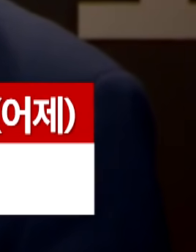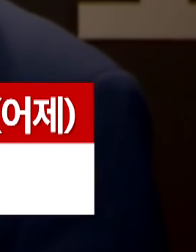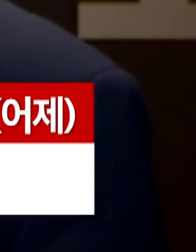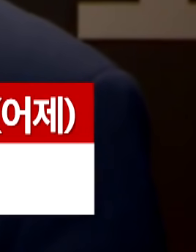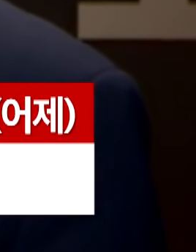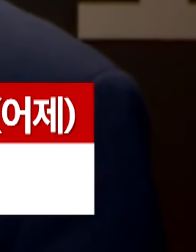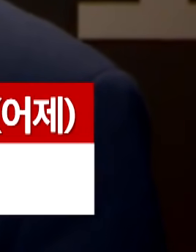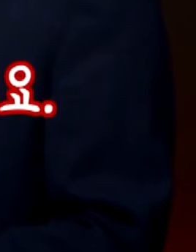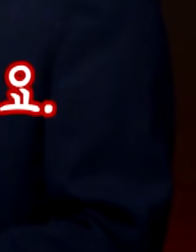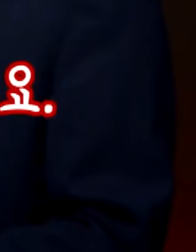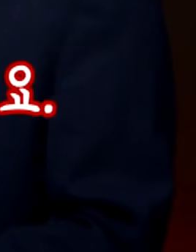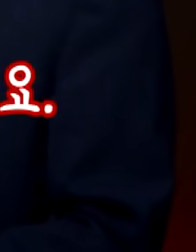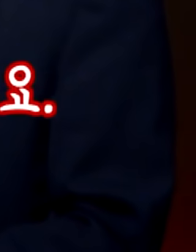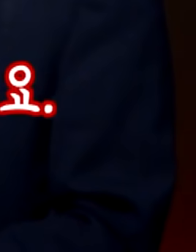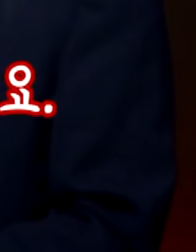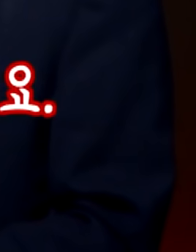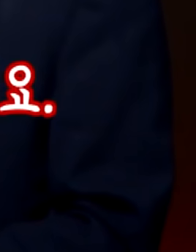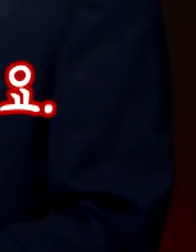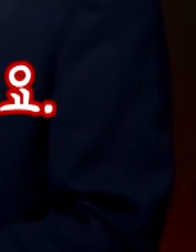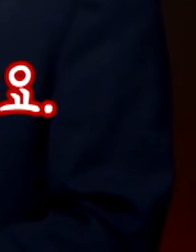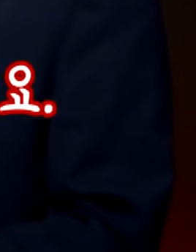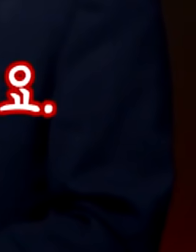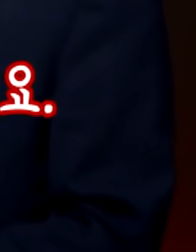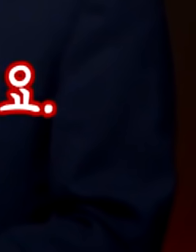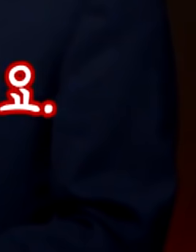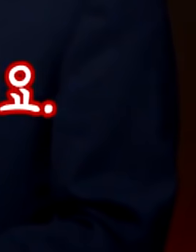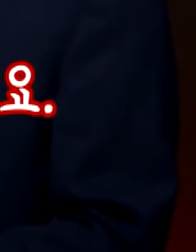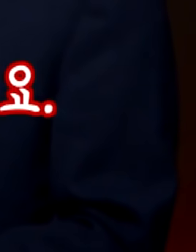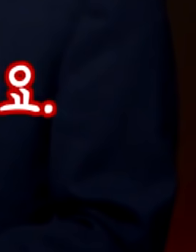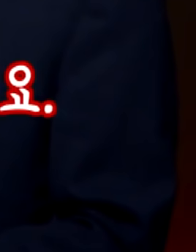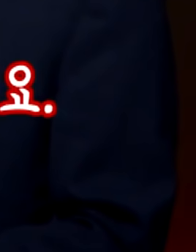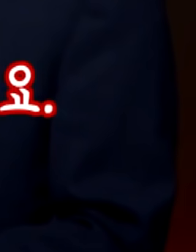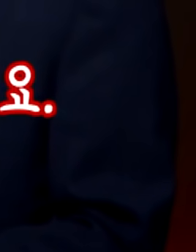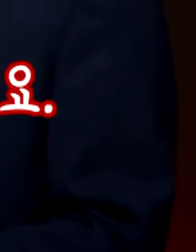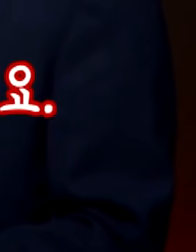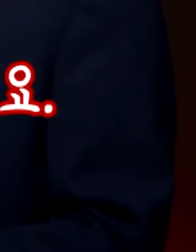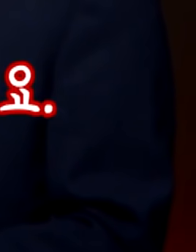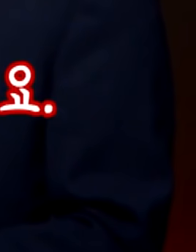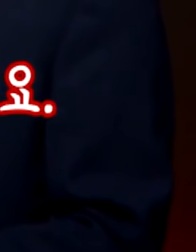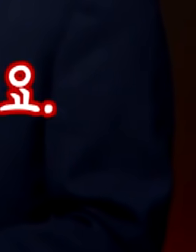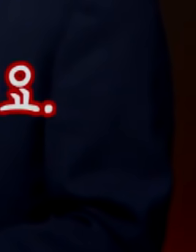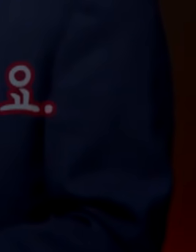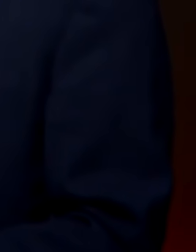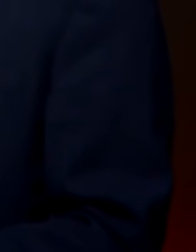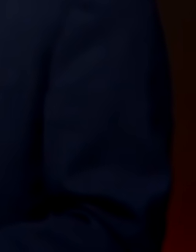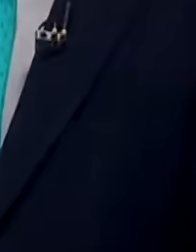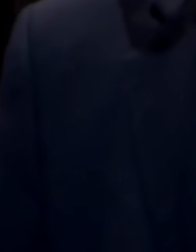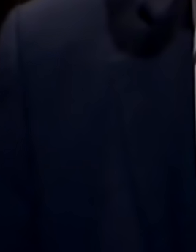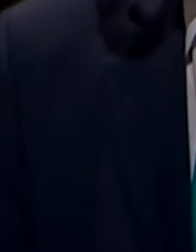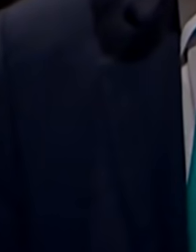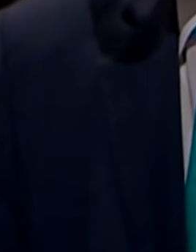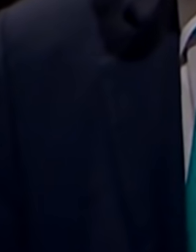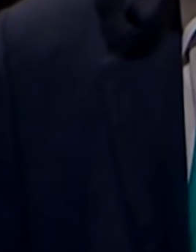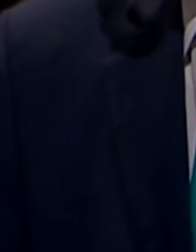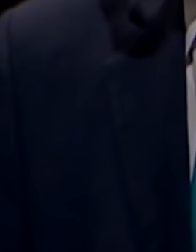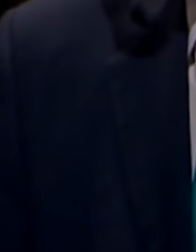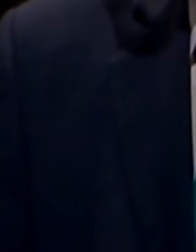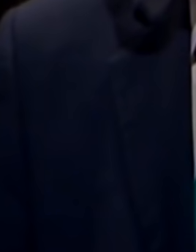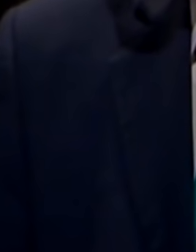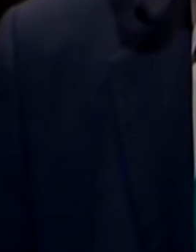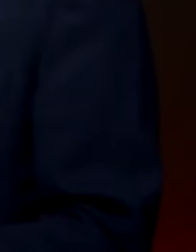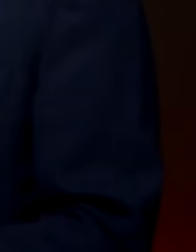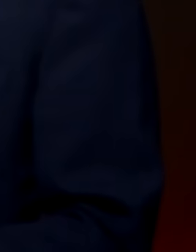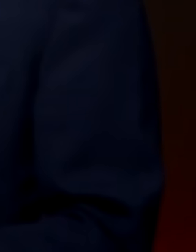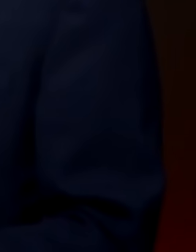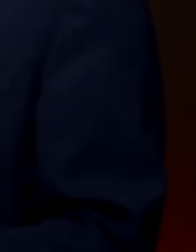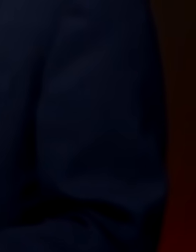정권 이익이라고 합니다. 그래서 심지어 문성열이라는 말도 지금 SNS에 떠돌고 있어요. 여기도 우리 홍 후보님이 만드신 거